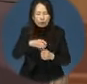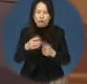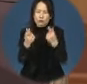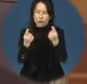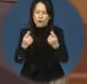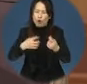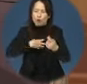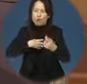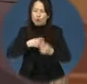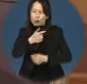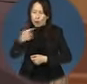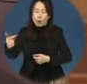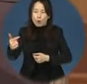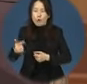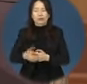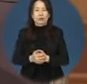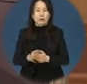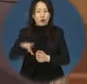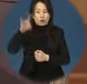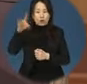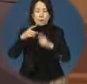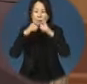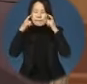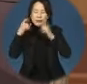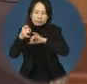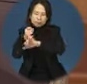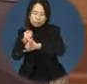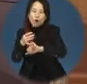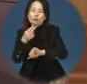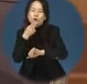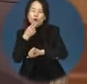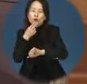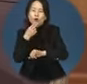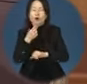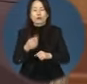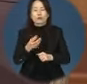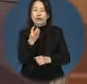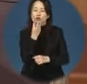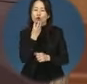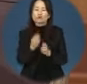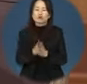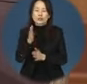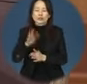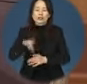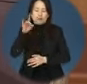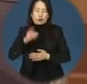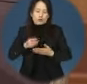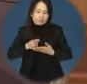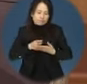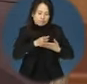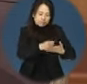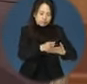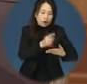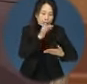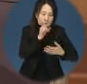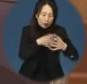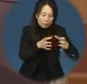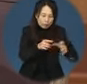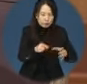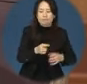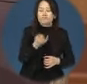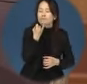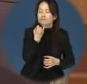착용을 처제의 월 안 했었거든요 그랬어요 아버지 서울시에서 제안을 해서 화장한 이런식 예 중대 번에서 채택 에서